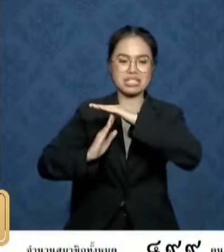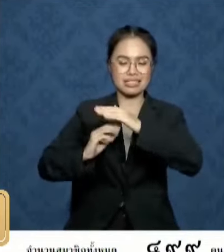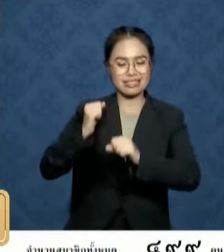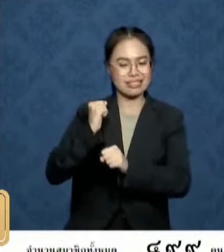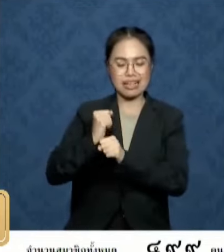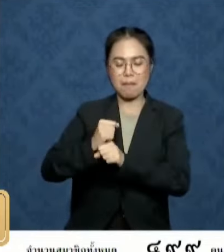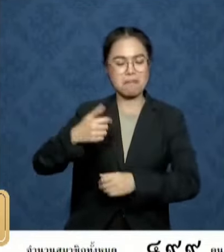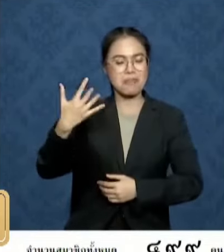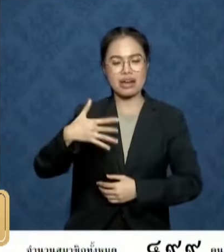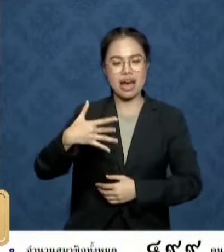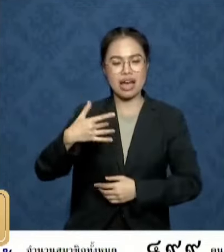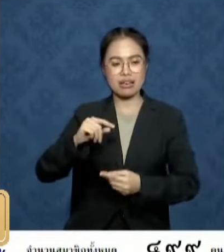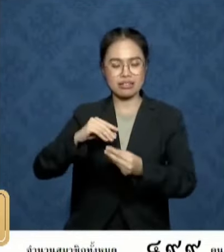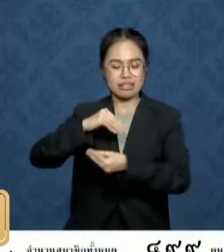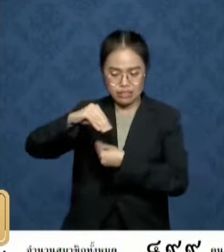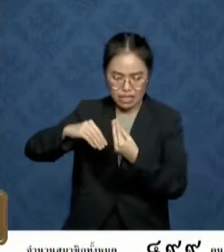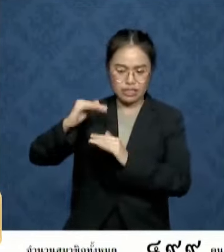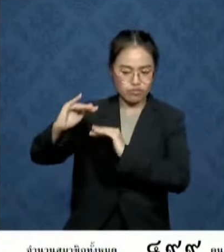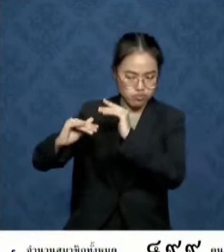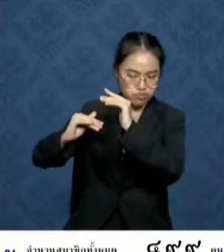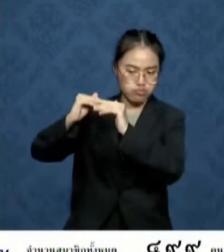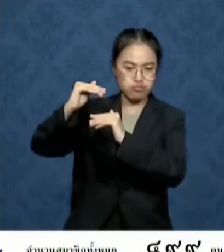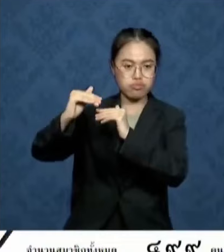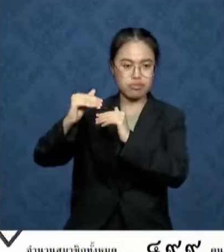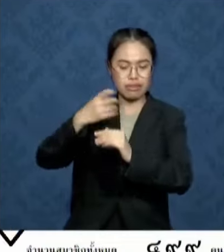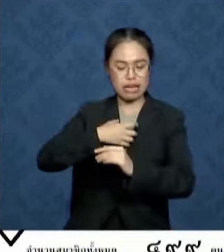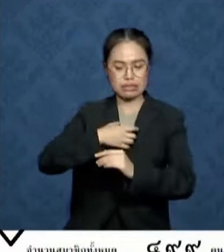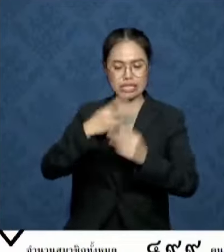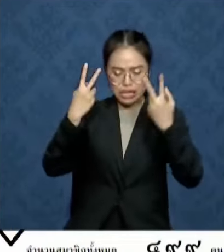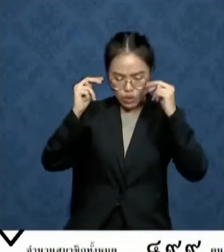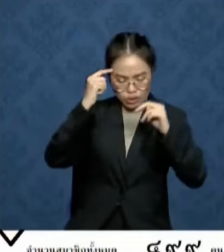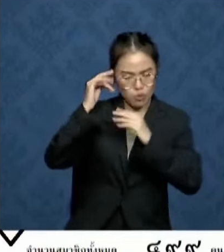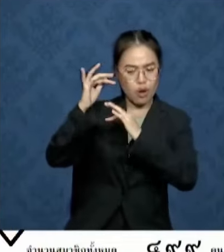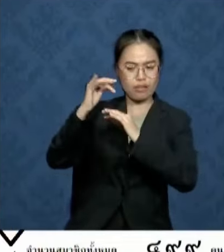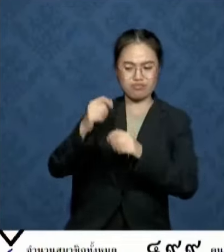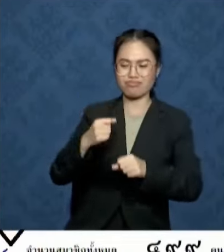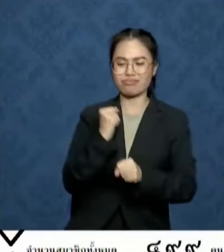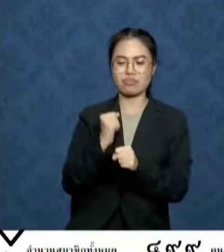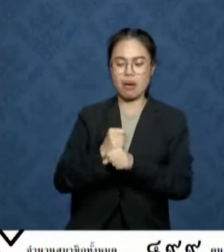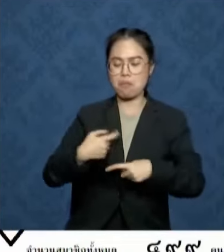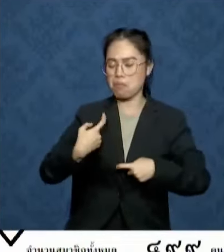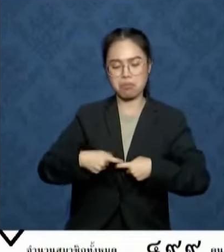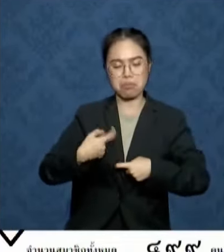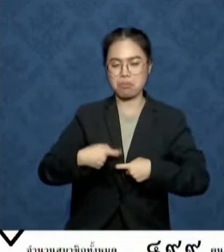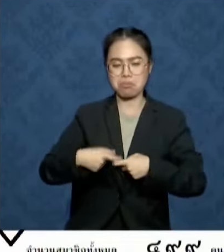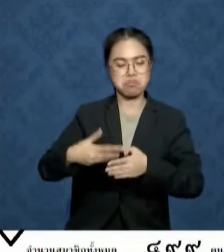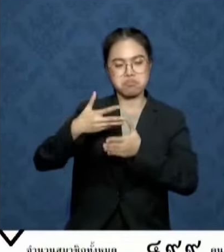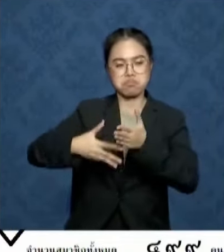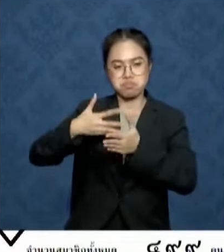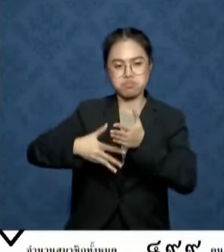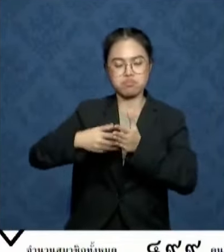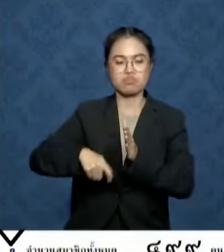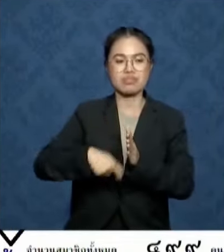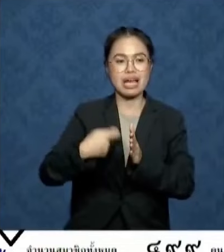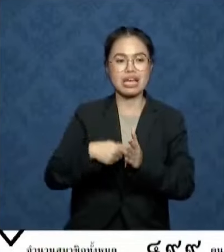และ โอกาส ที่ เสรษฐก จะ เติบ โตมาก อย ท ท่าน หนายก คา หวง นั้ คงเป็ ปัดายากครับ้ เหร ผล